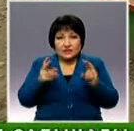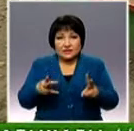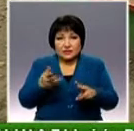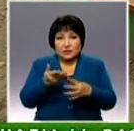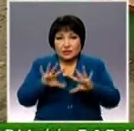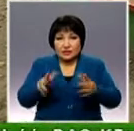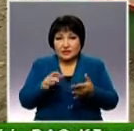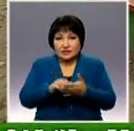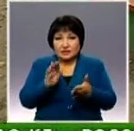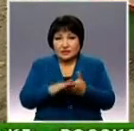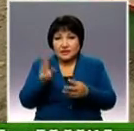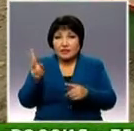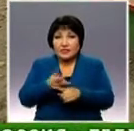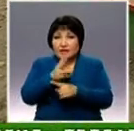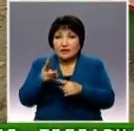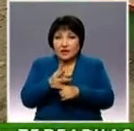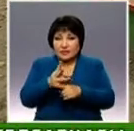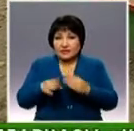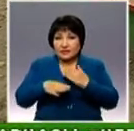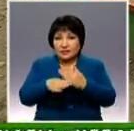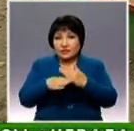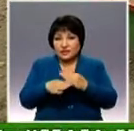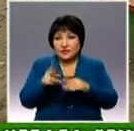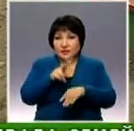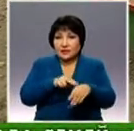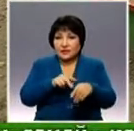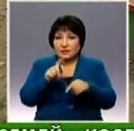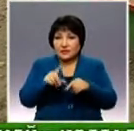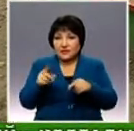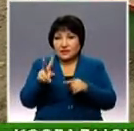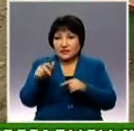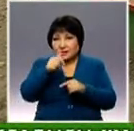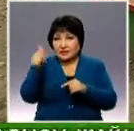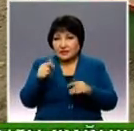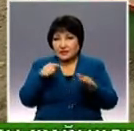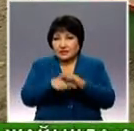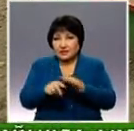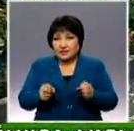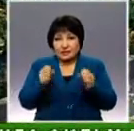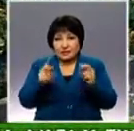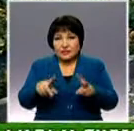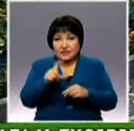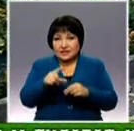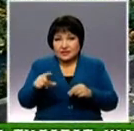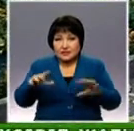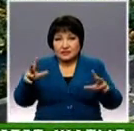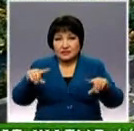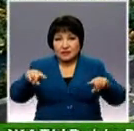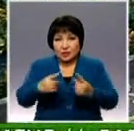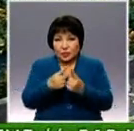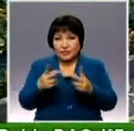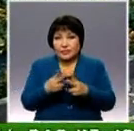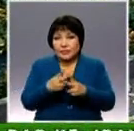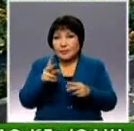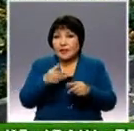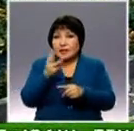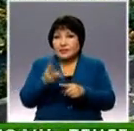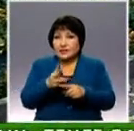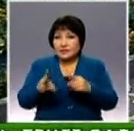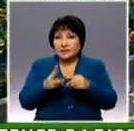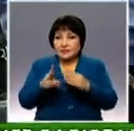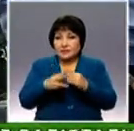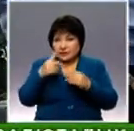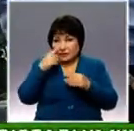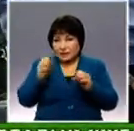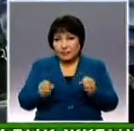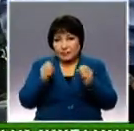Аулада орнатылған бейне камералардың арқасында тәртіп сақшылары 2 сағаттың ішінде қылмыскерді тауыпты. Тергеушілер бейнетаспа арқылы күдіктілердің жақын